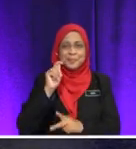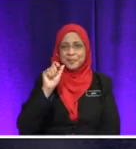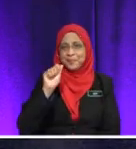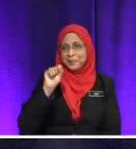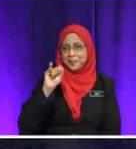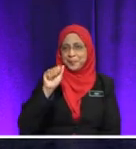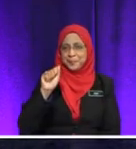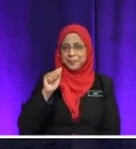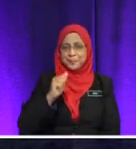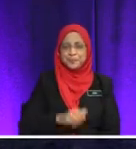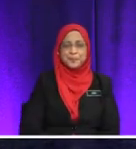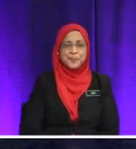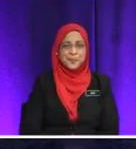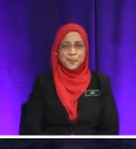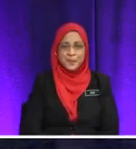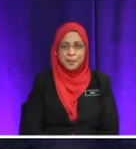seterusnya